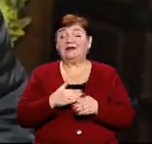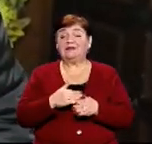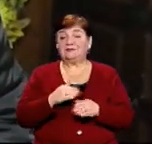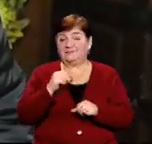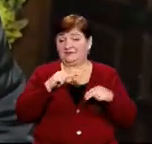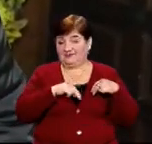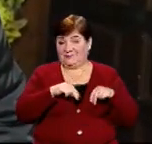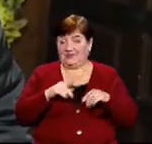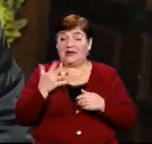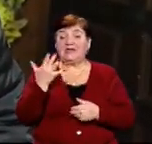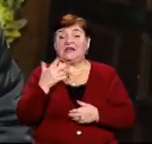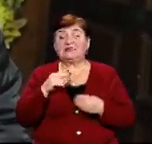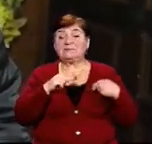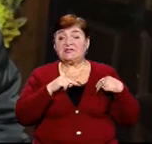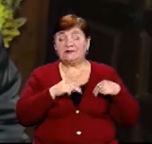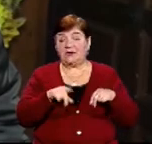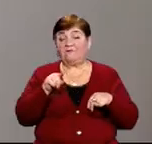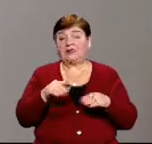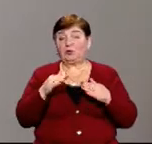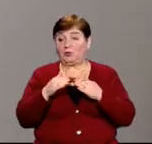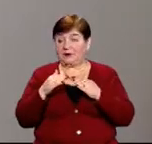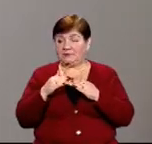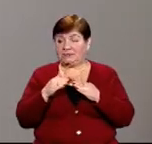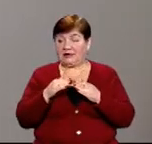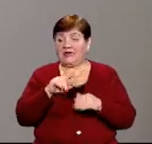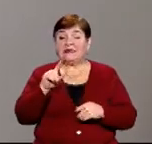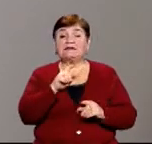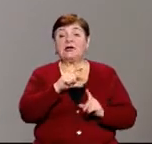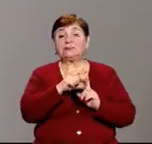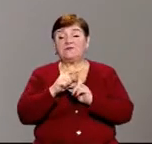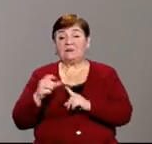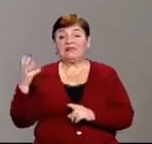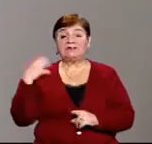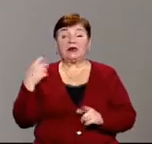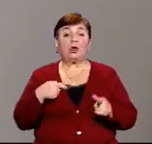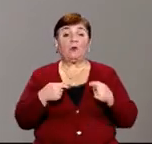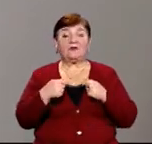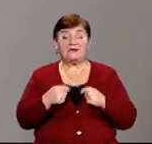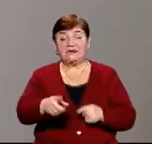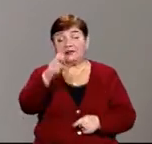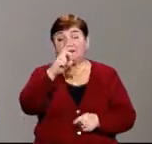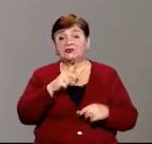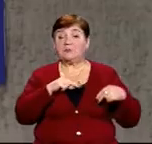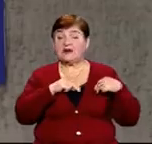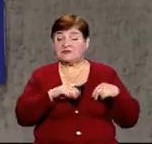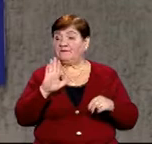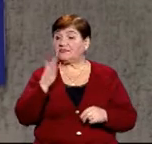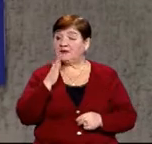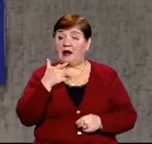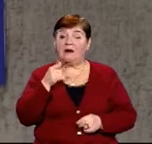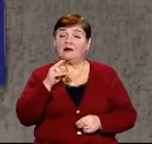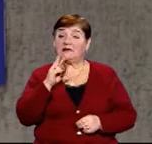кількість працівників, які тепер знаходяться в даному приміщенні. За словами заступника начальника управління Держпраці Закарпаття Василя